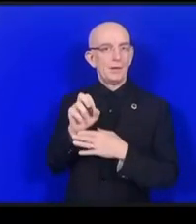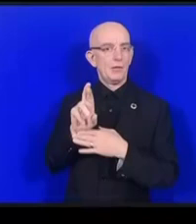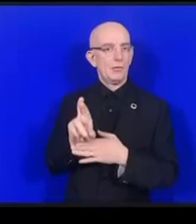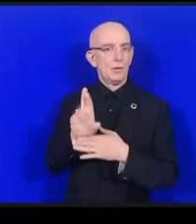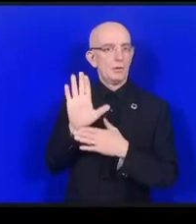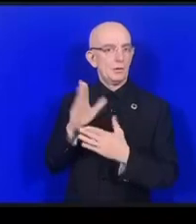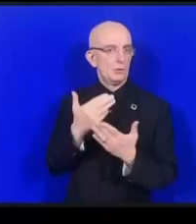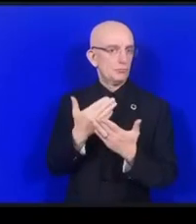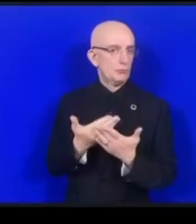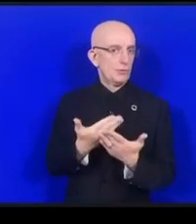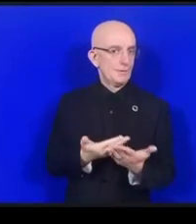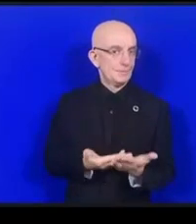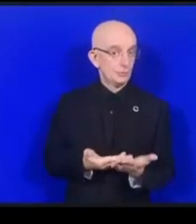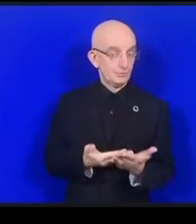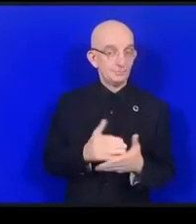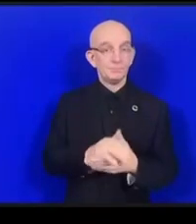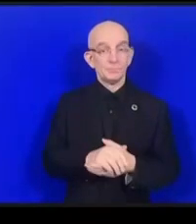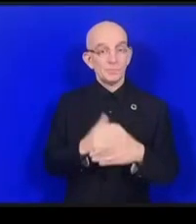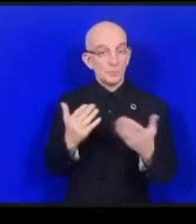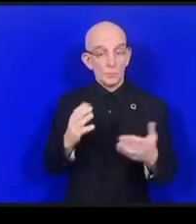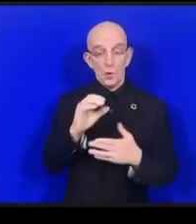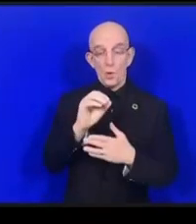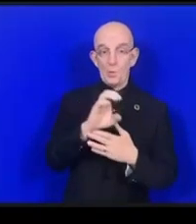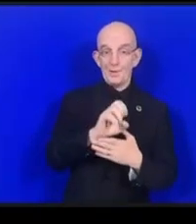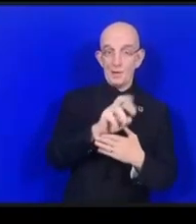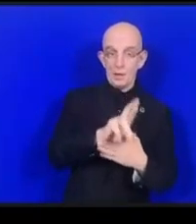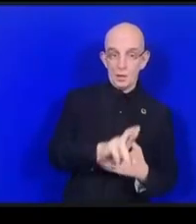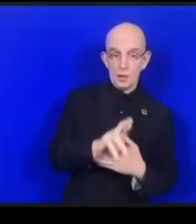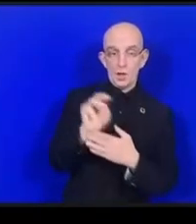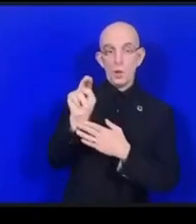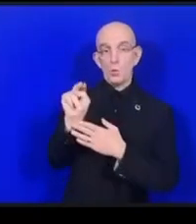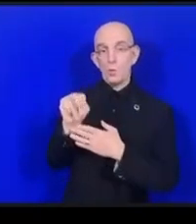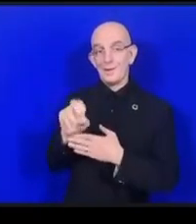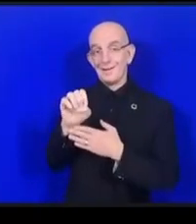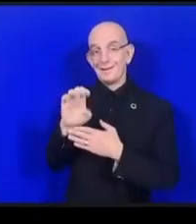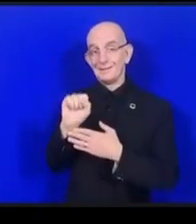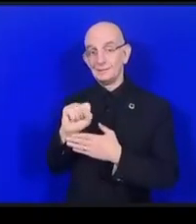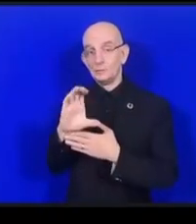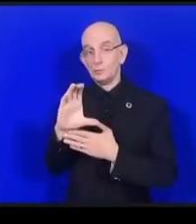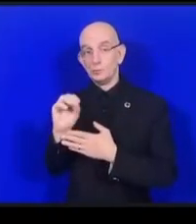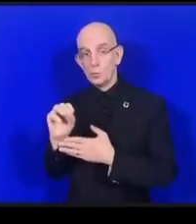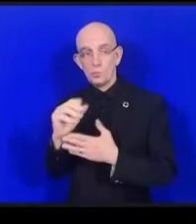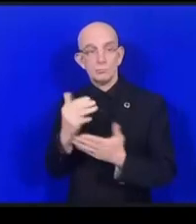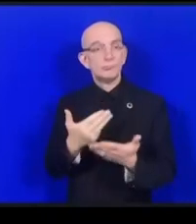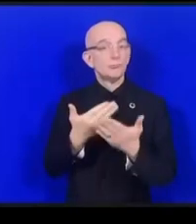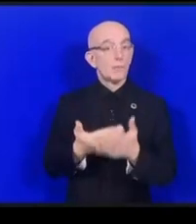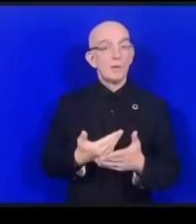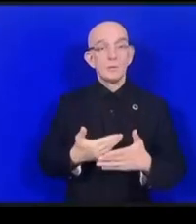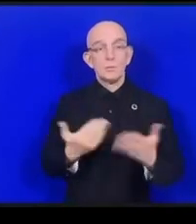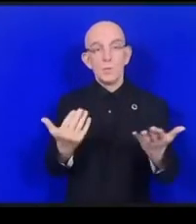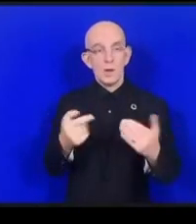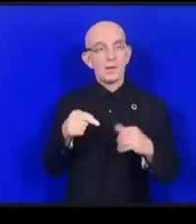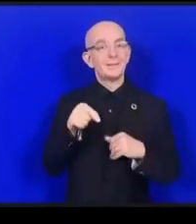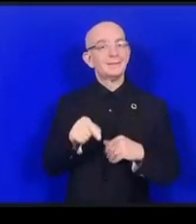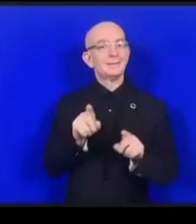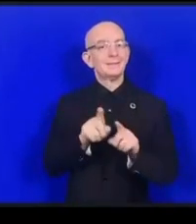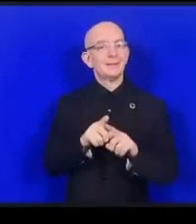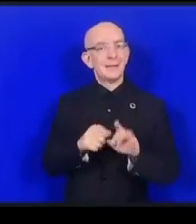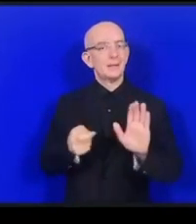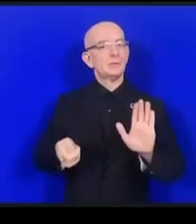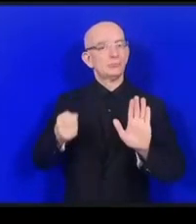рекомендациями рекомендации ЮНЕСКО являются нормативным правовым документам подписанным